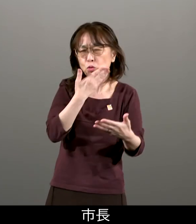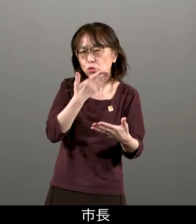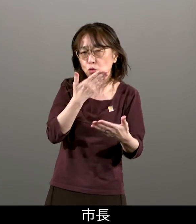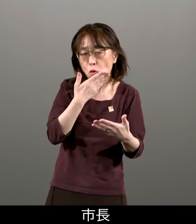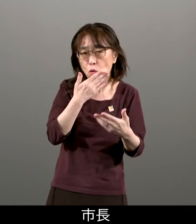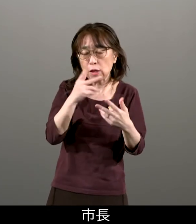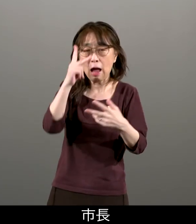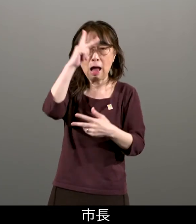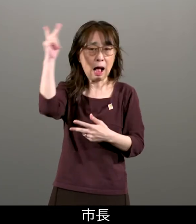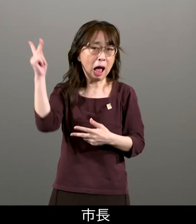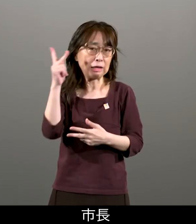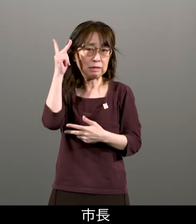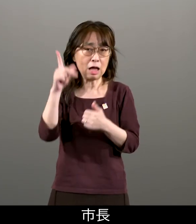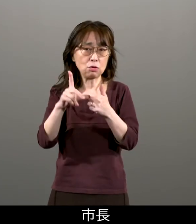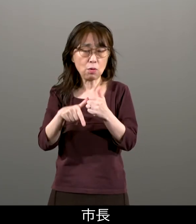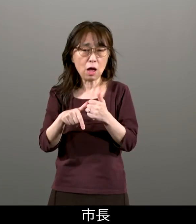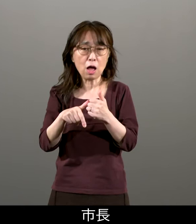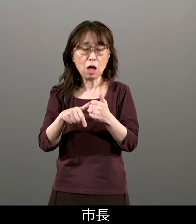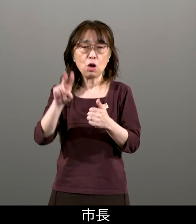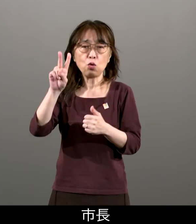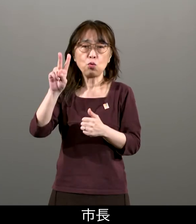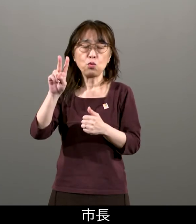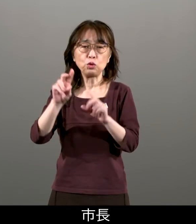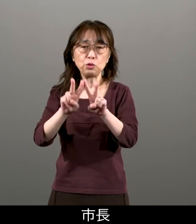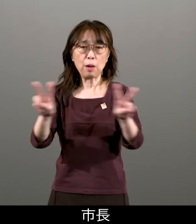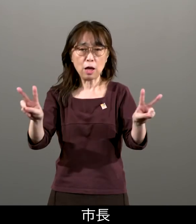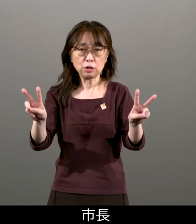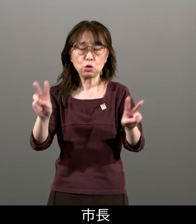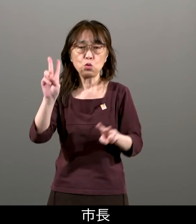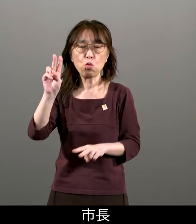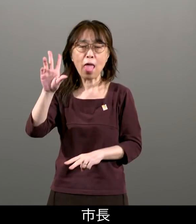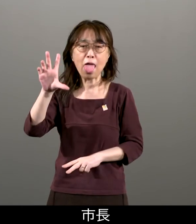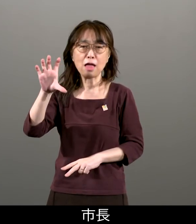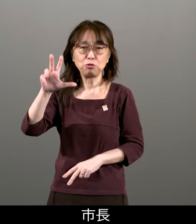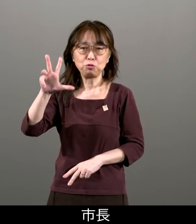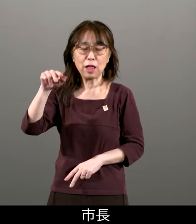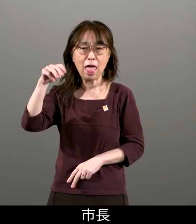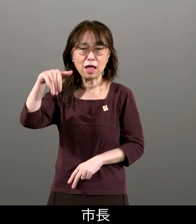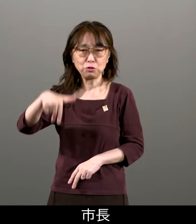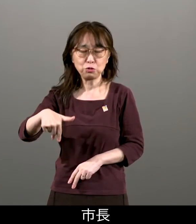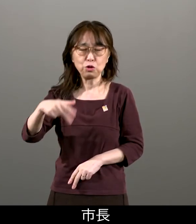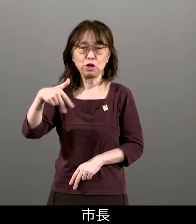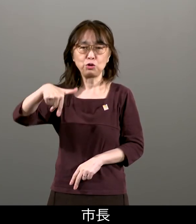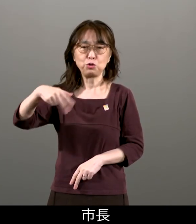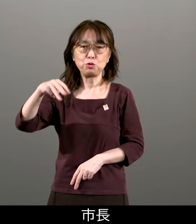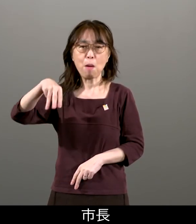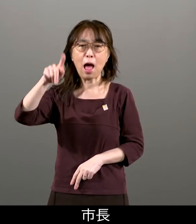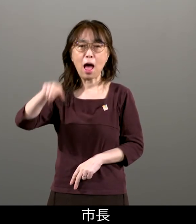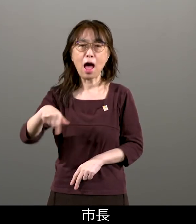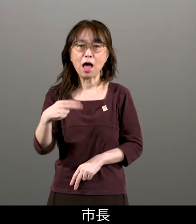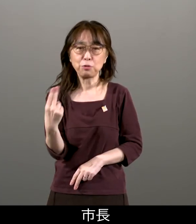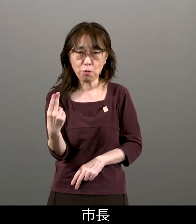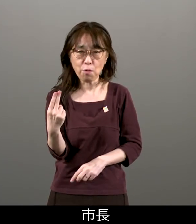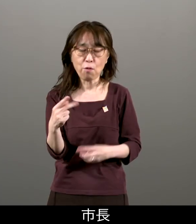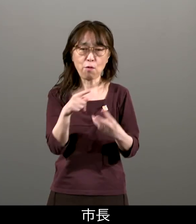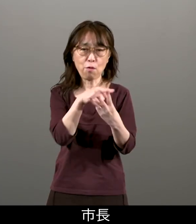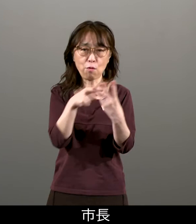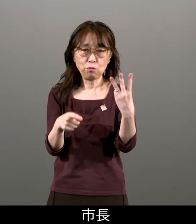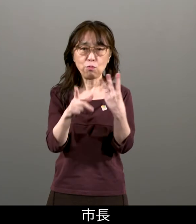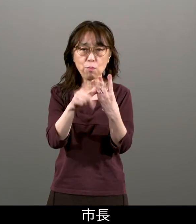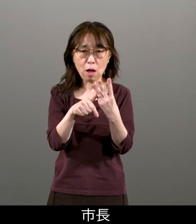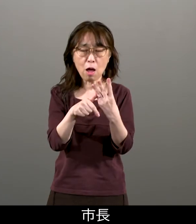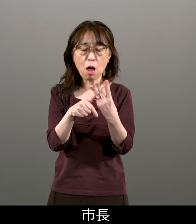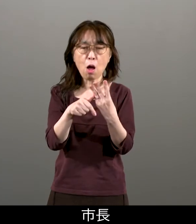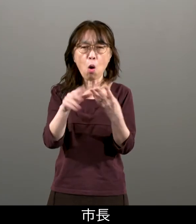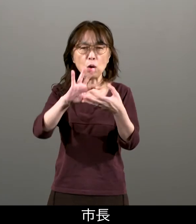ります、ユニバーサル、ウェルネス、スマート、ということとですね、それからこのオリンピック・パラリンピ